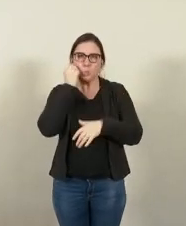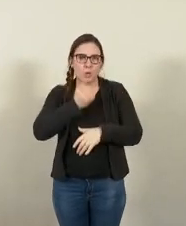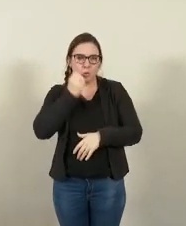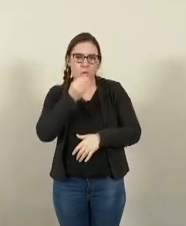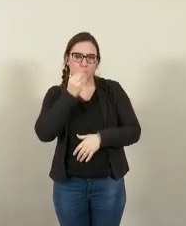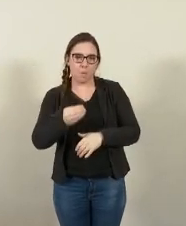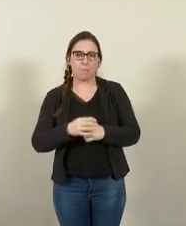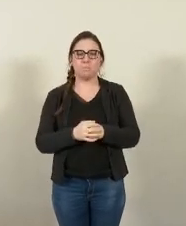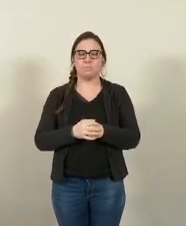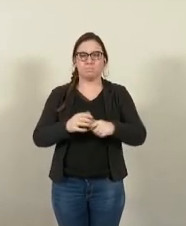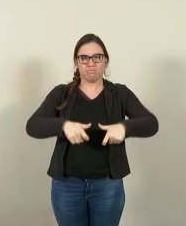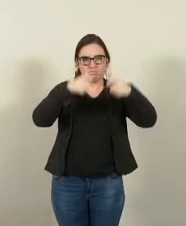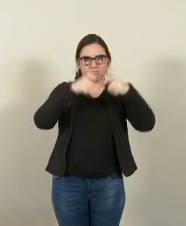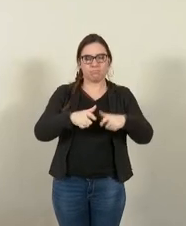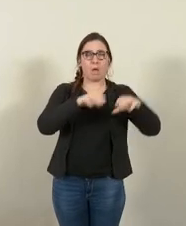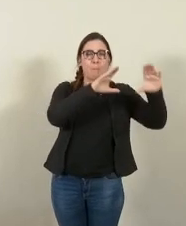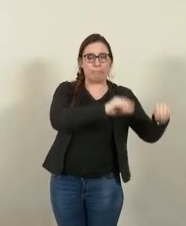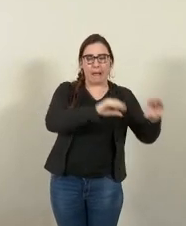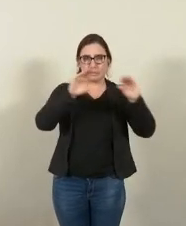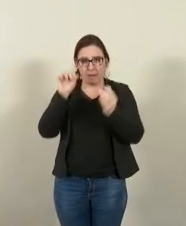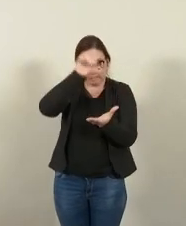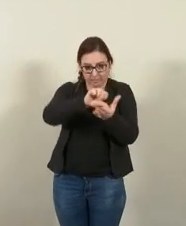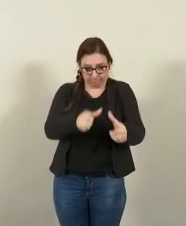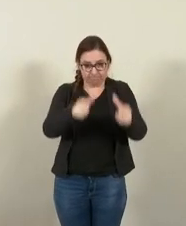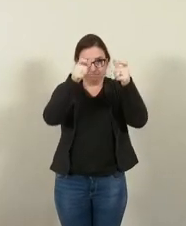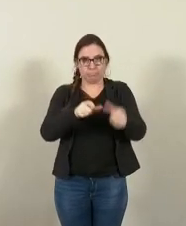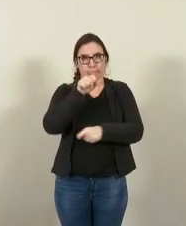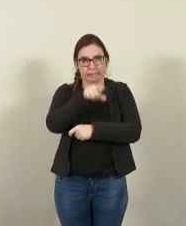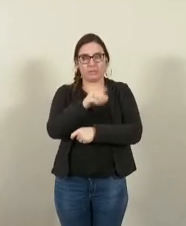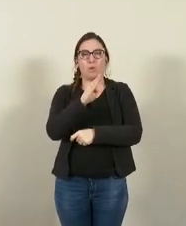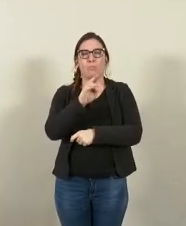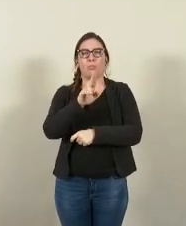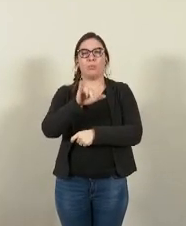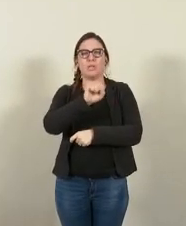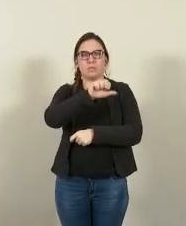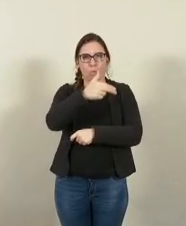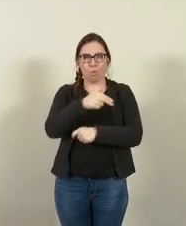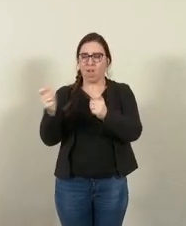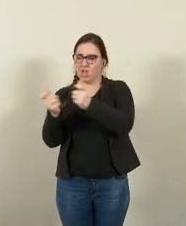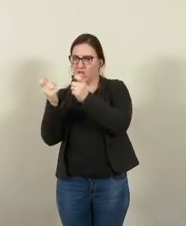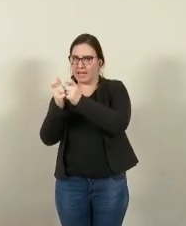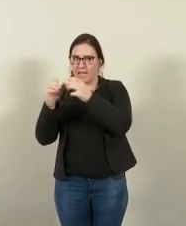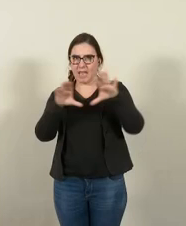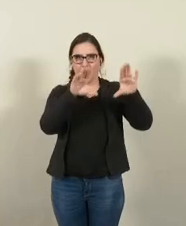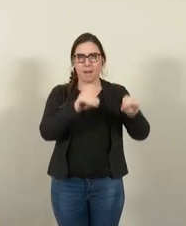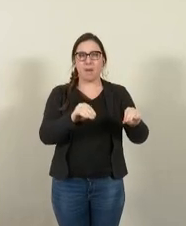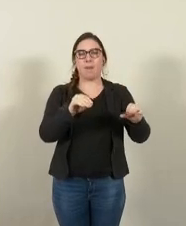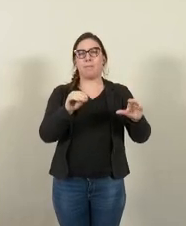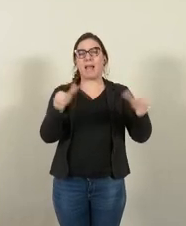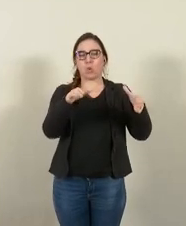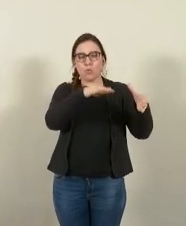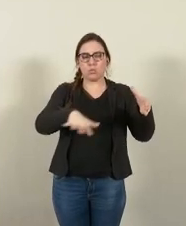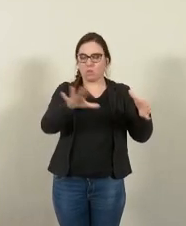Suzanne buisson entre les PL Charpin et bonne V sur la cité fait d'ailleurs le lien de Châtelet à la place de la commune et permet ses